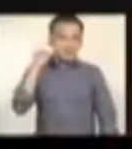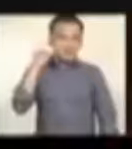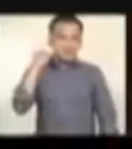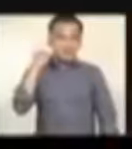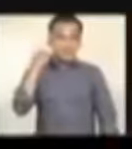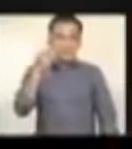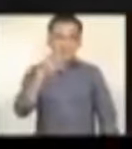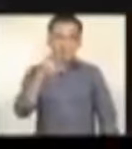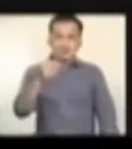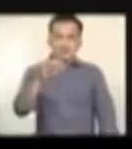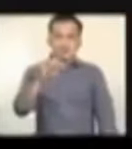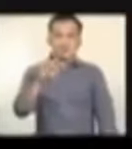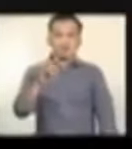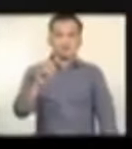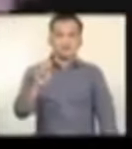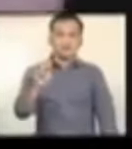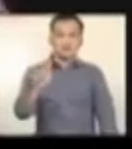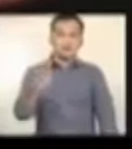in Marosa.